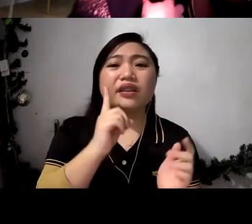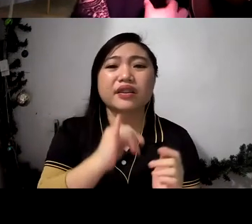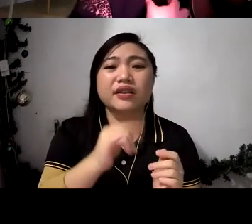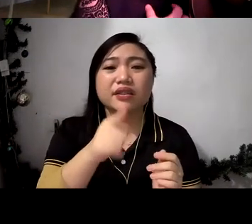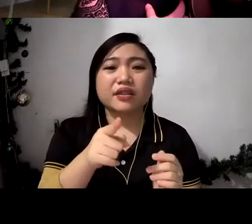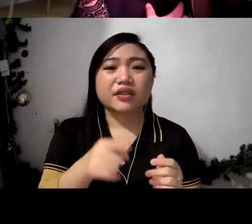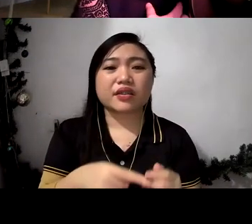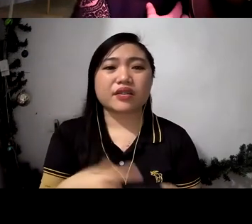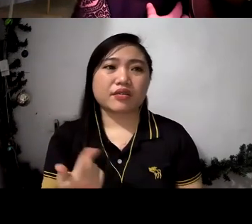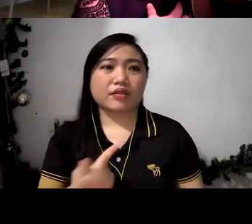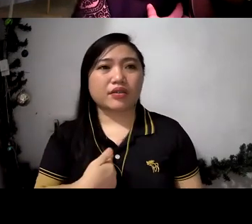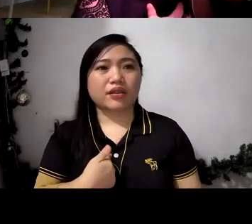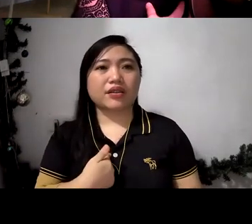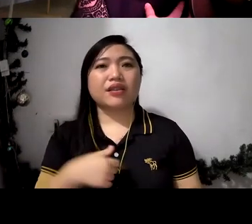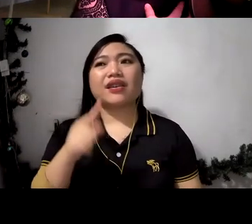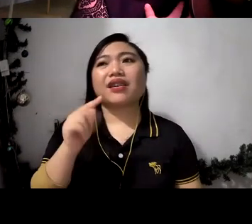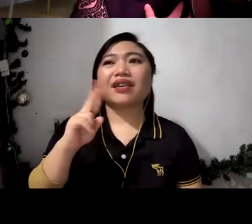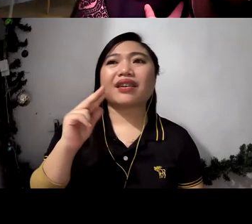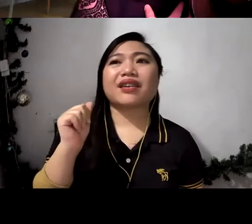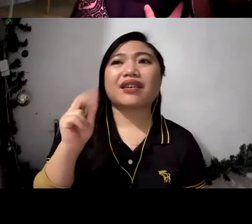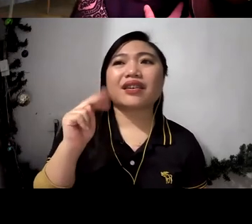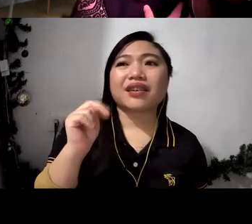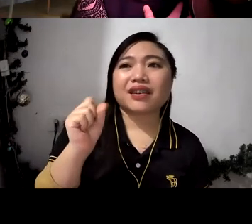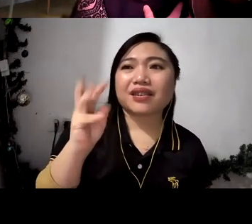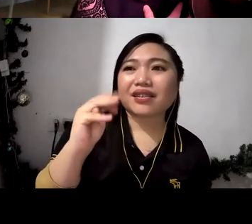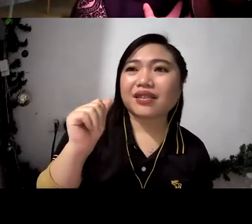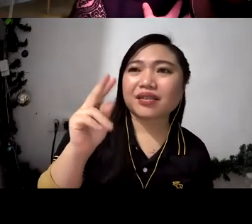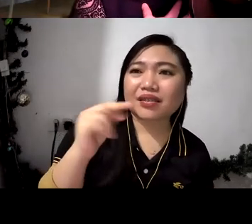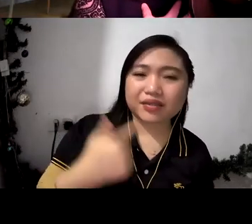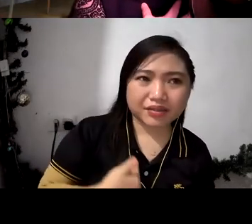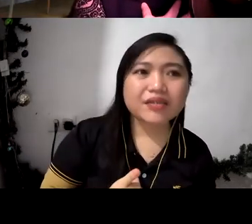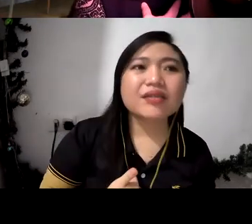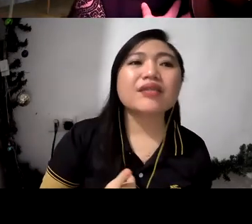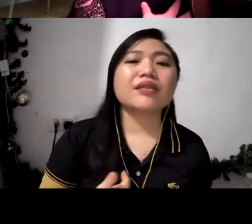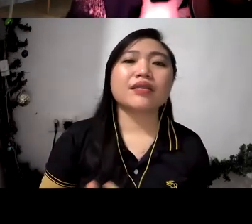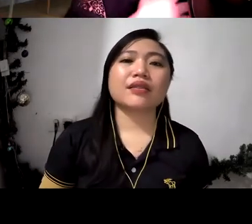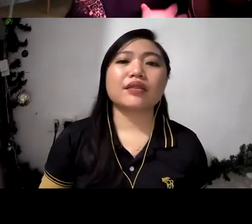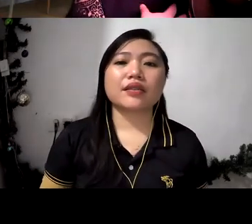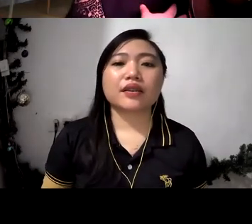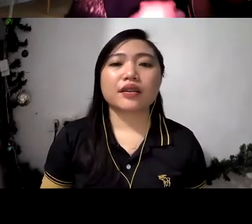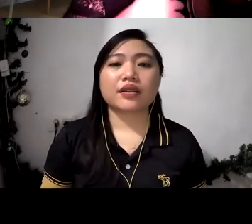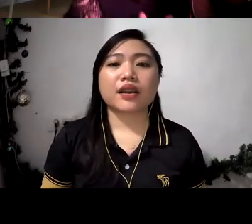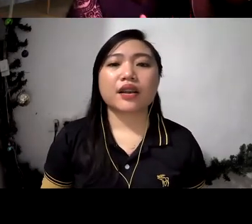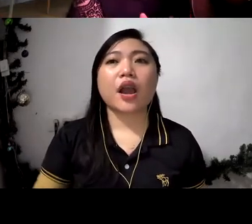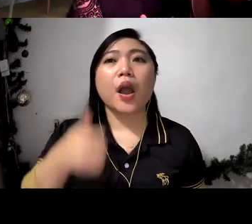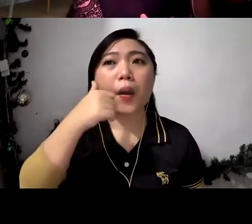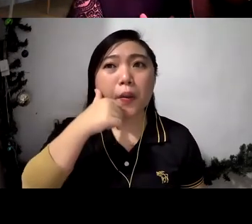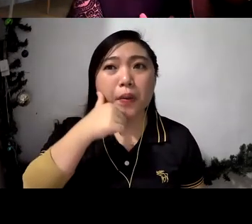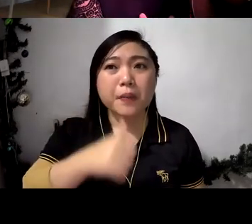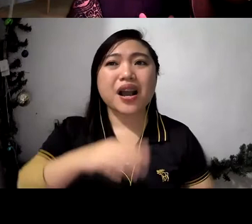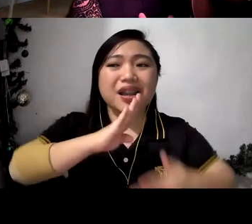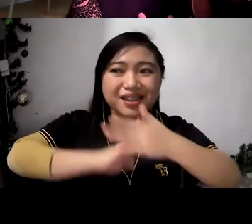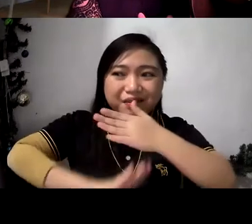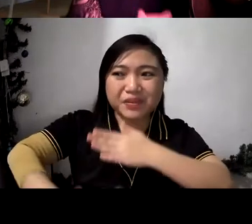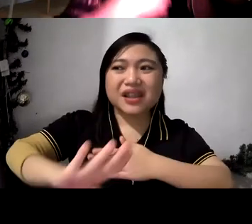ay trans man, no, ikaw ay tawag na to babaeng pinanganak pero